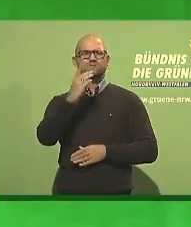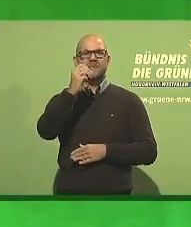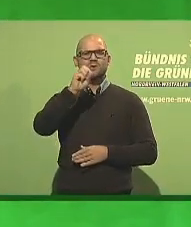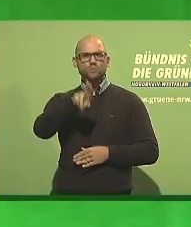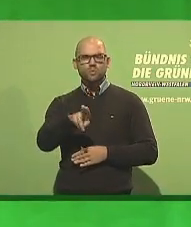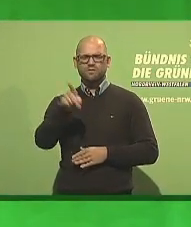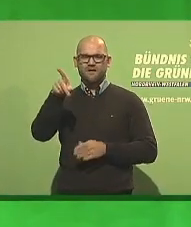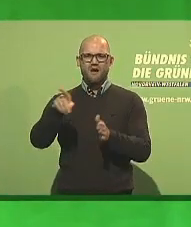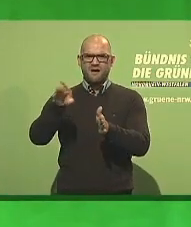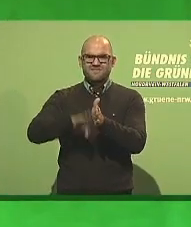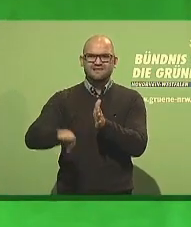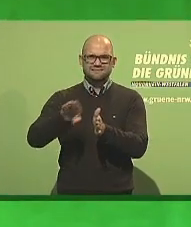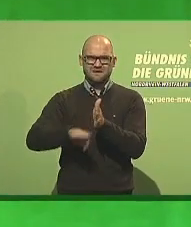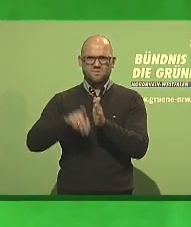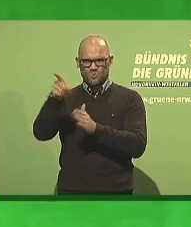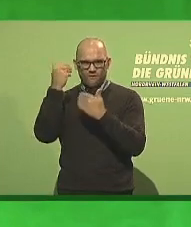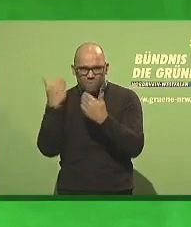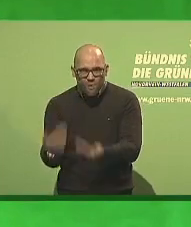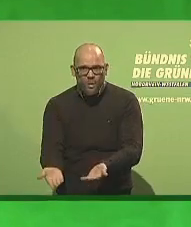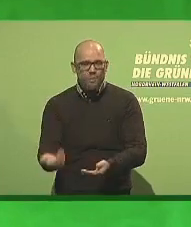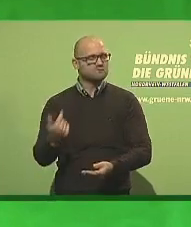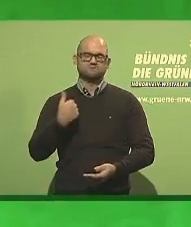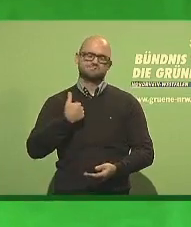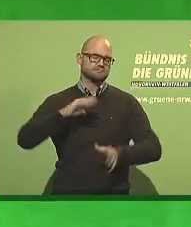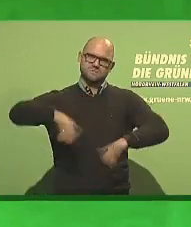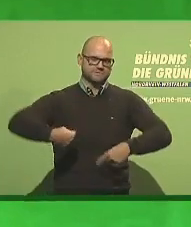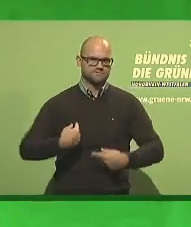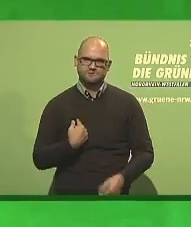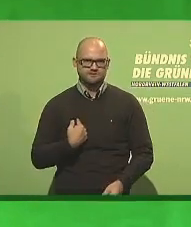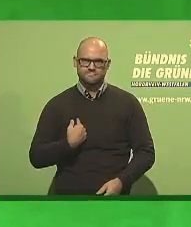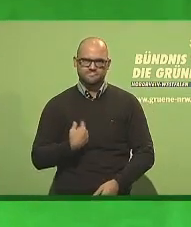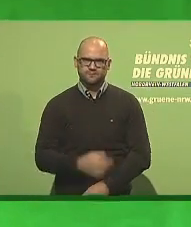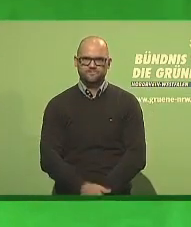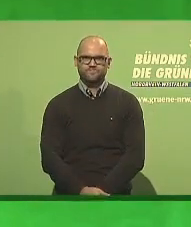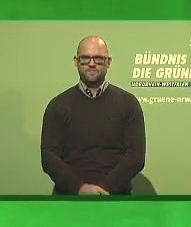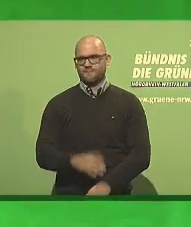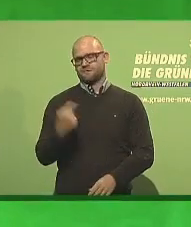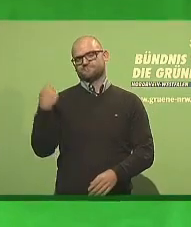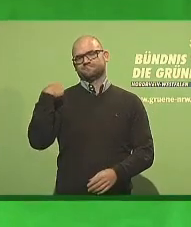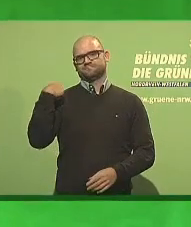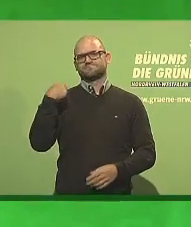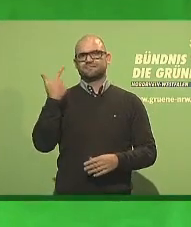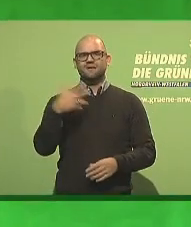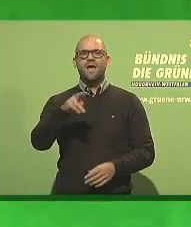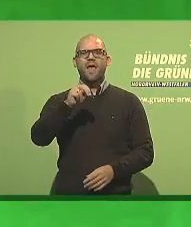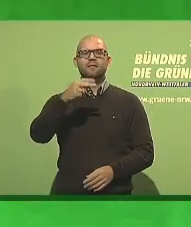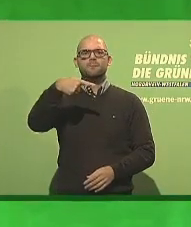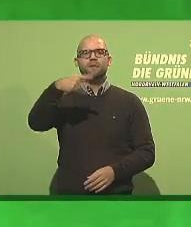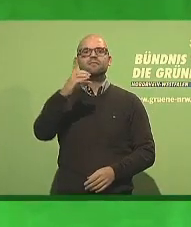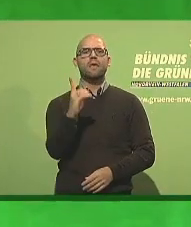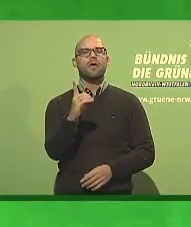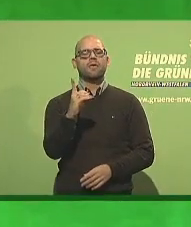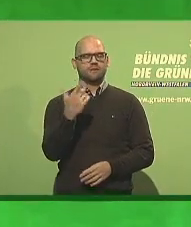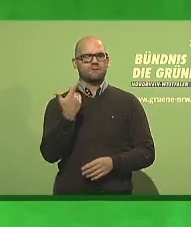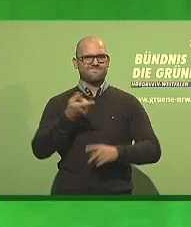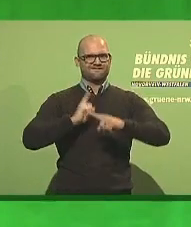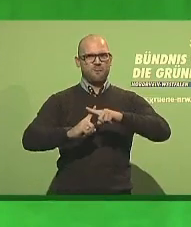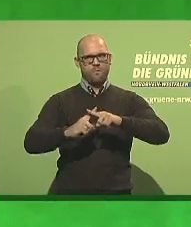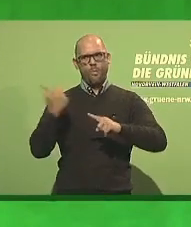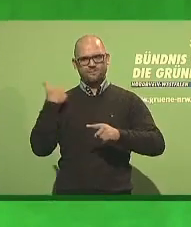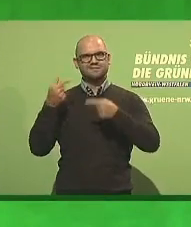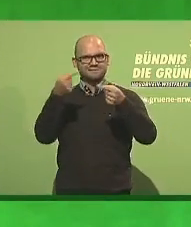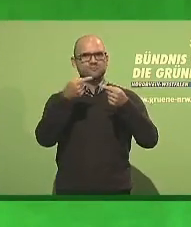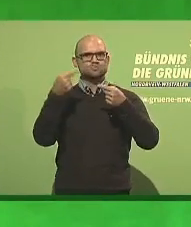Liebe Freundinnen und Freunde, innenpolitisch war diese Woche von der Debatte über das NPD-Verbot bestimmt.